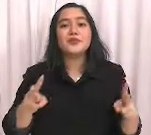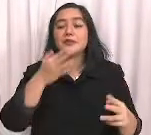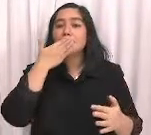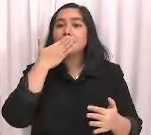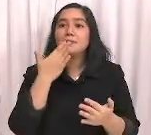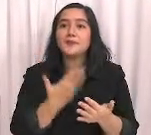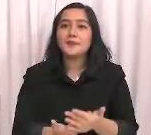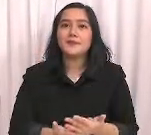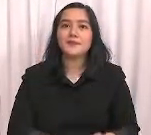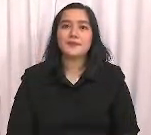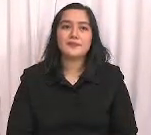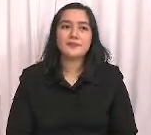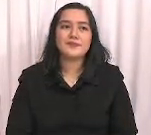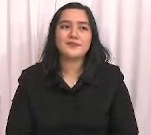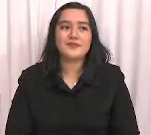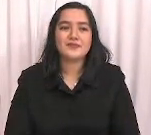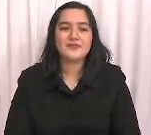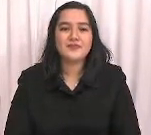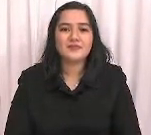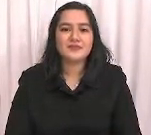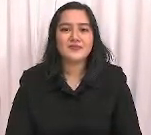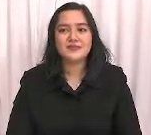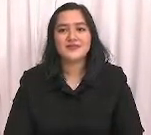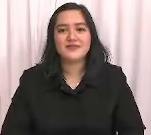pastor, makakarating po ba kayo?